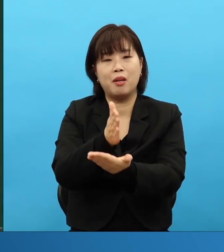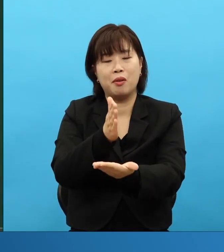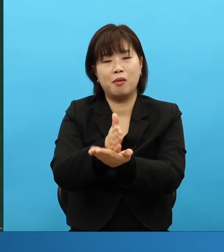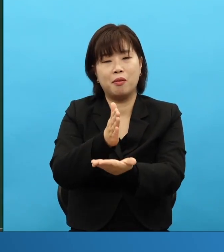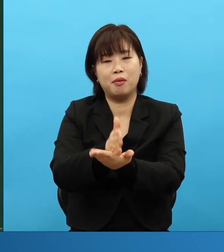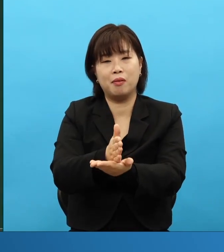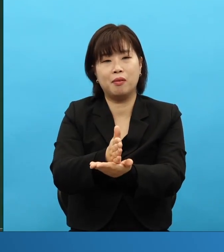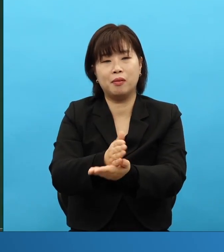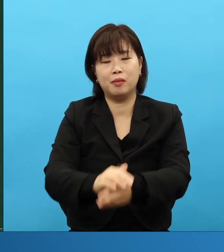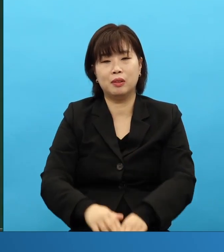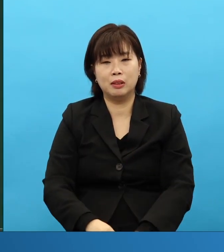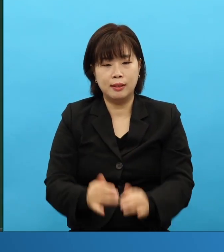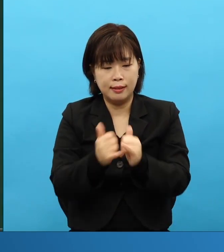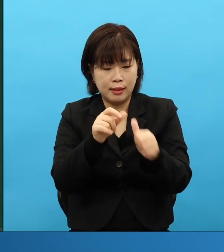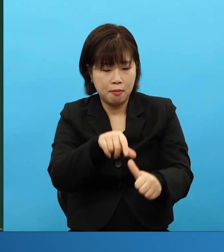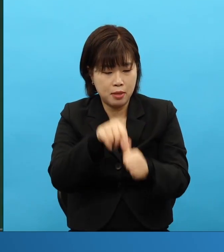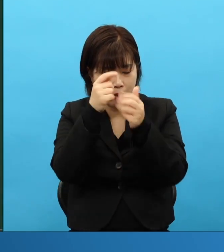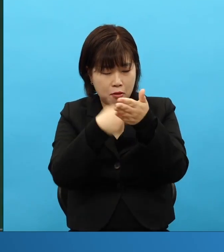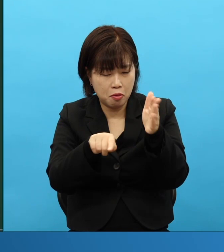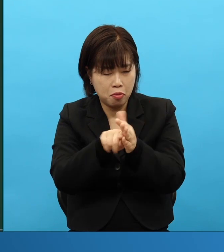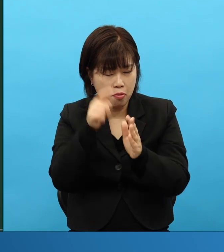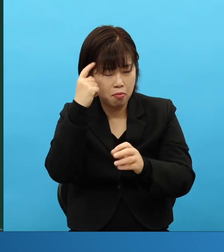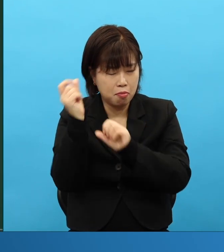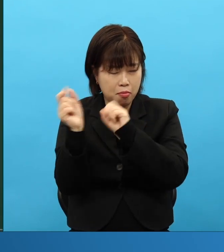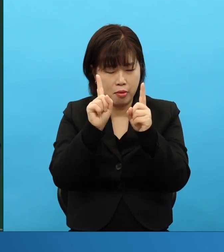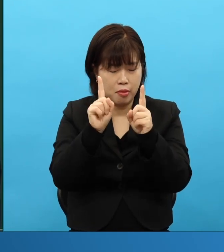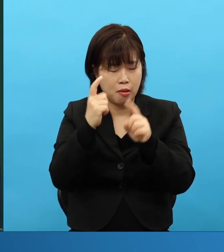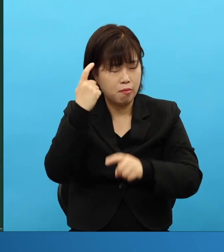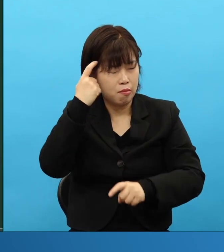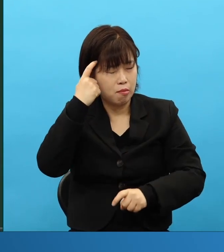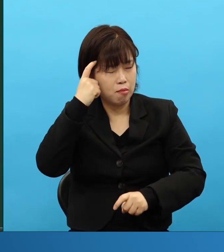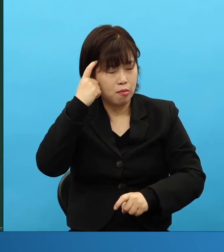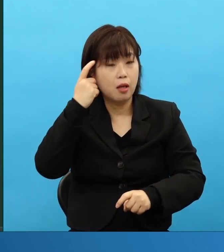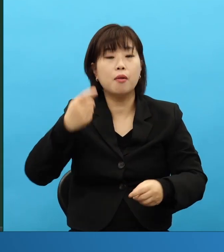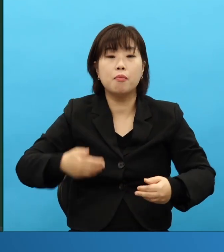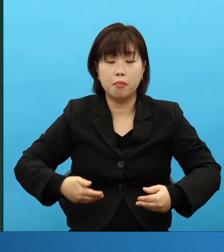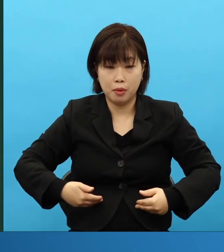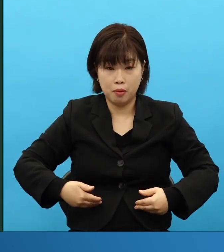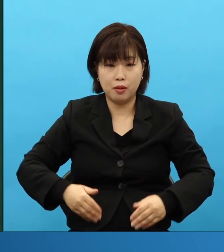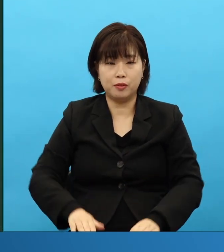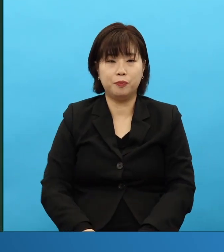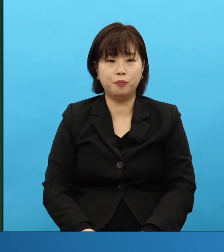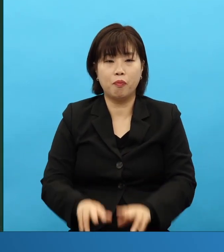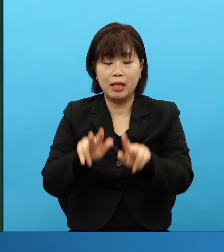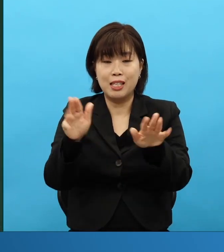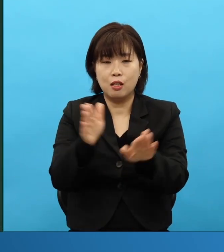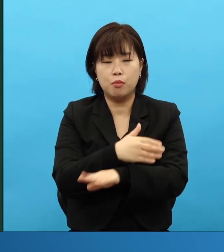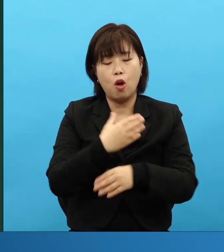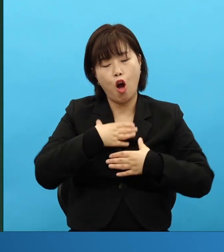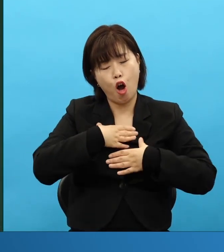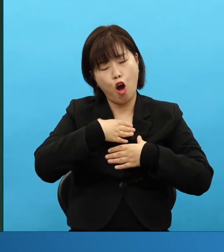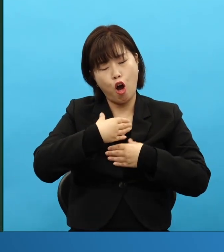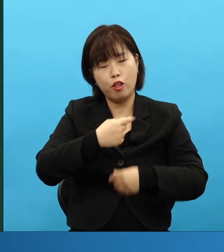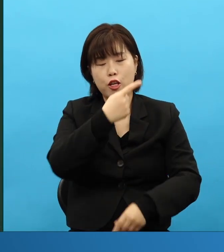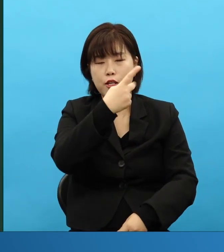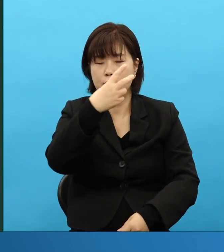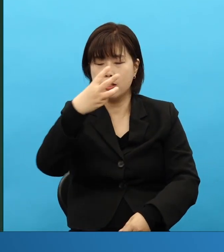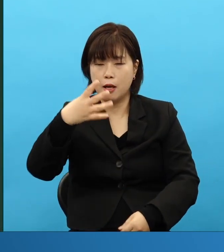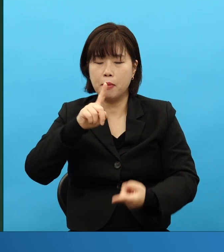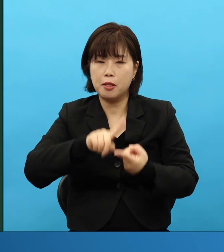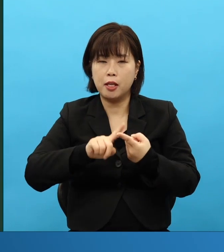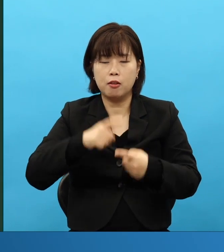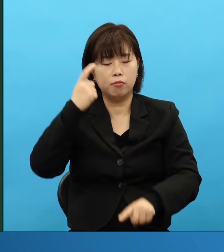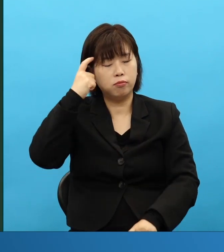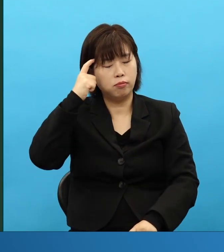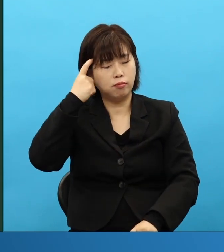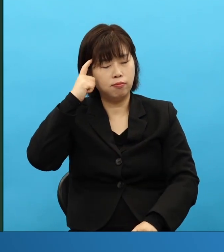됩니다. so remnants starting now, you need to hold on to 지금부터 this. 편안하게 시작하면서 해야 돼요. And starting now very comfortably begin this. 그러면 이런 결과가 나옵니다. Then these kinds